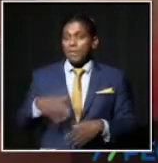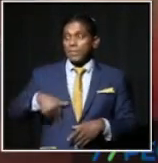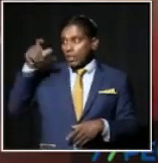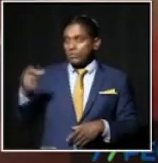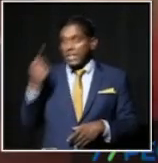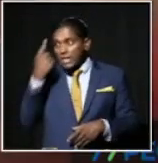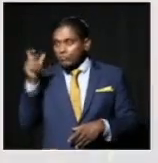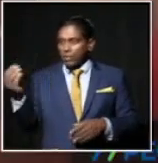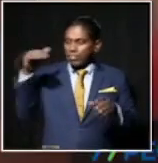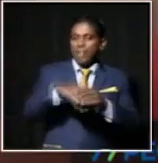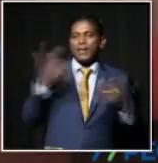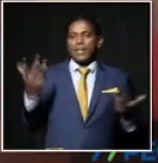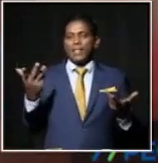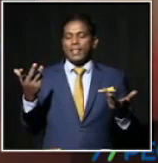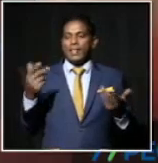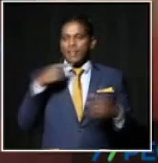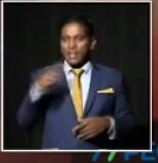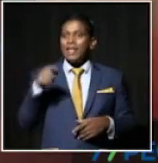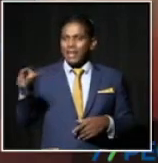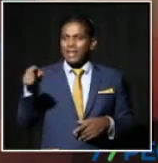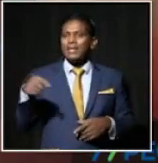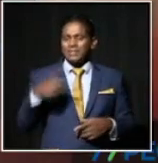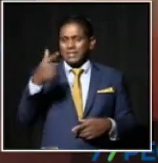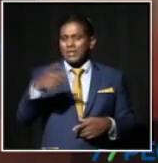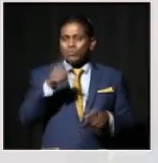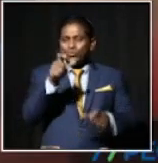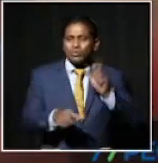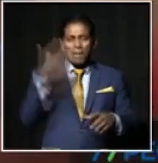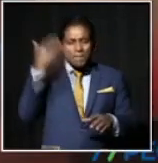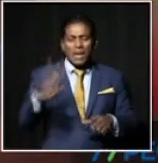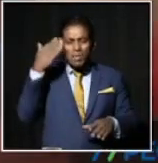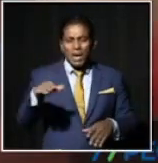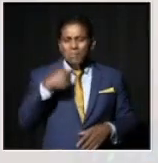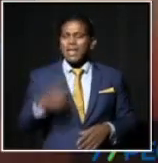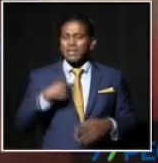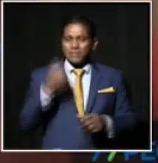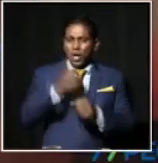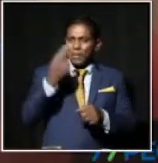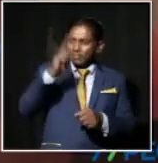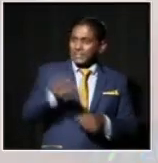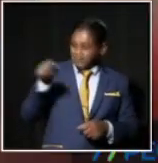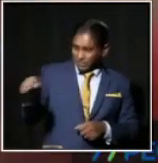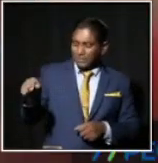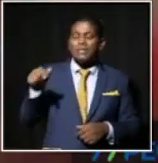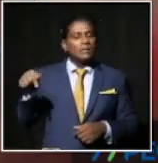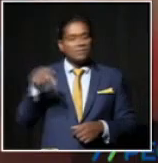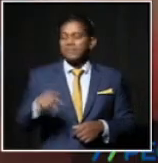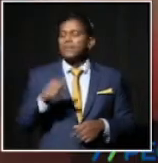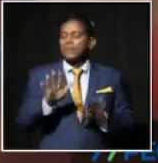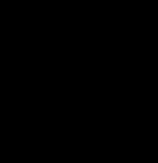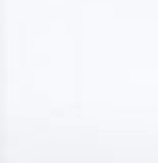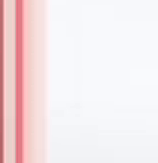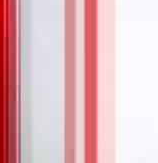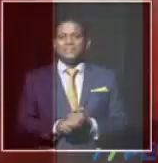මහා ලේකනම් මතින් බලයට පත්වෙච්ච ලේ පිපාසයෙන් ඉන්න මේ පාලකයන්ට හැකියාවක් නෑ සත්‍යයේ රටට